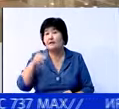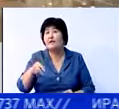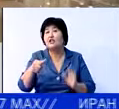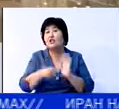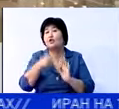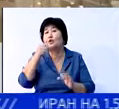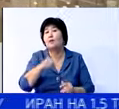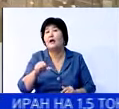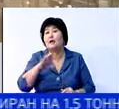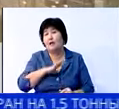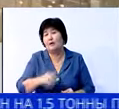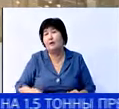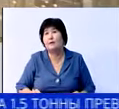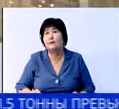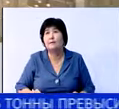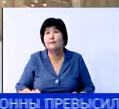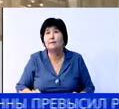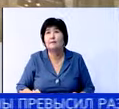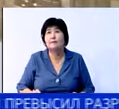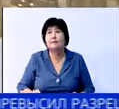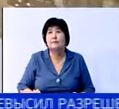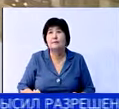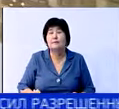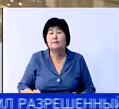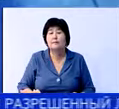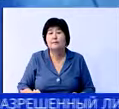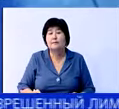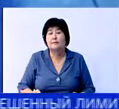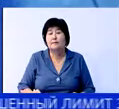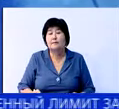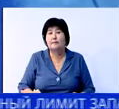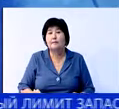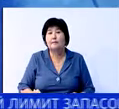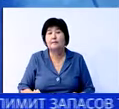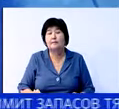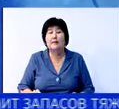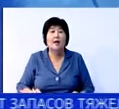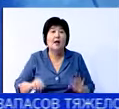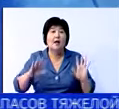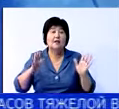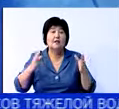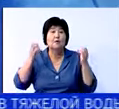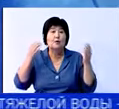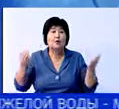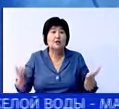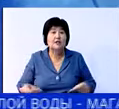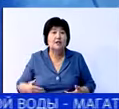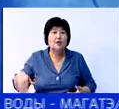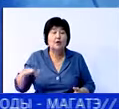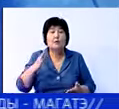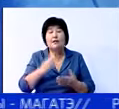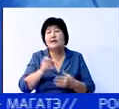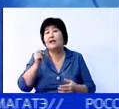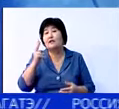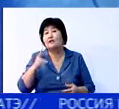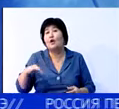году. Агерим Турман, Сырым Утигенов, Досхан Сатпа, телеканал Кызылорда. Событием в культурной жизни региона стал